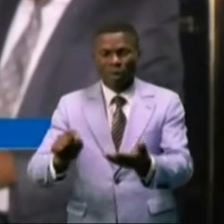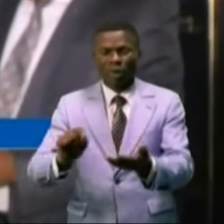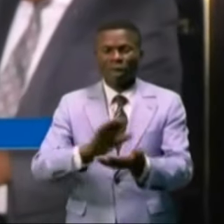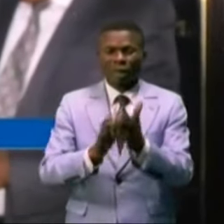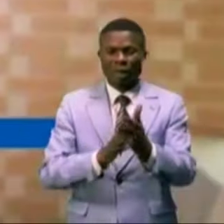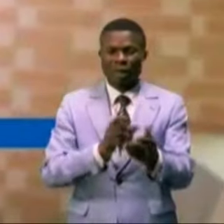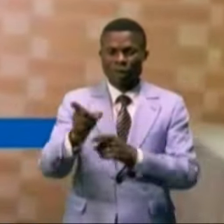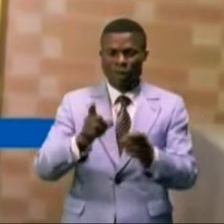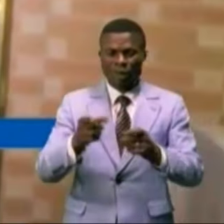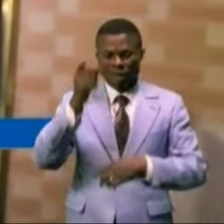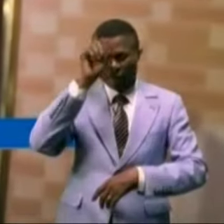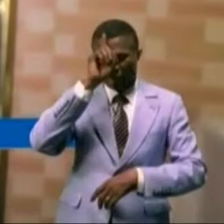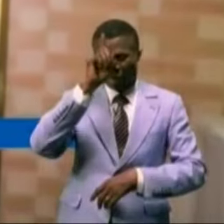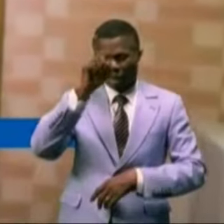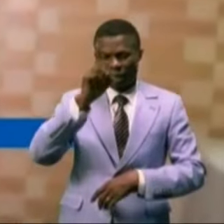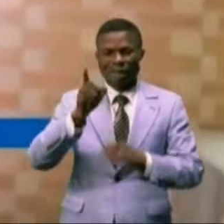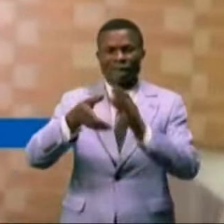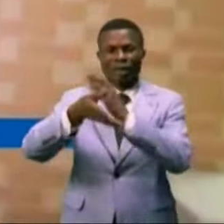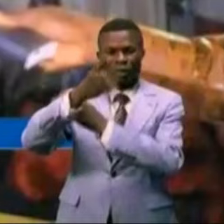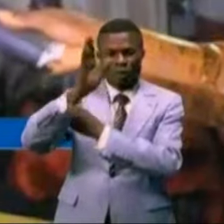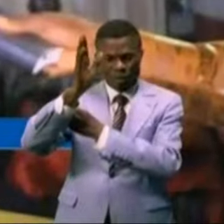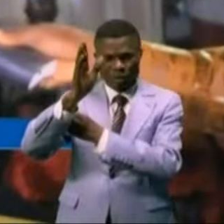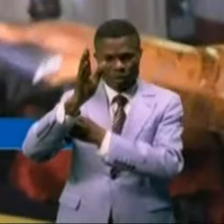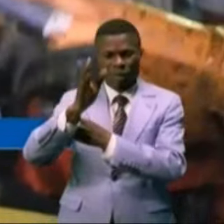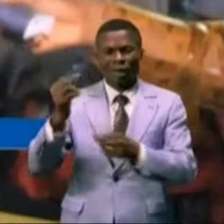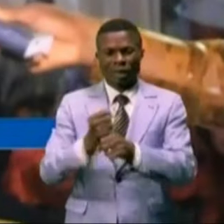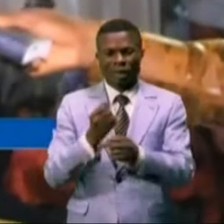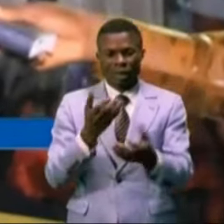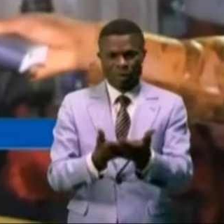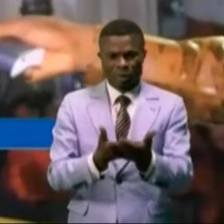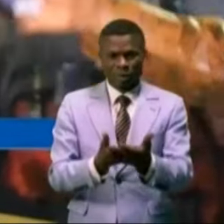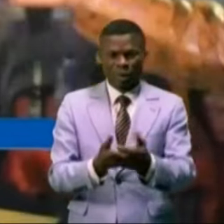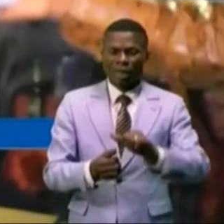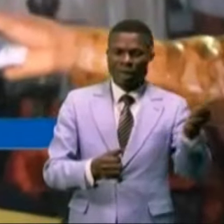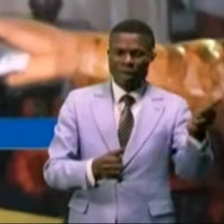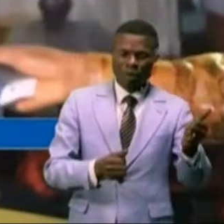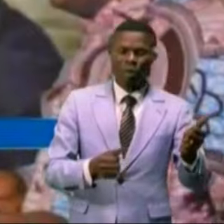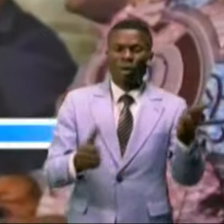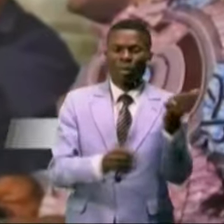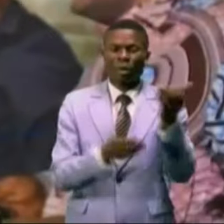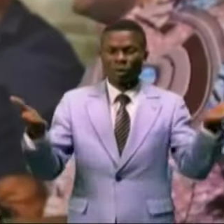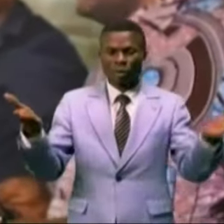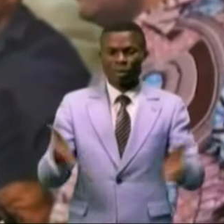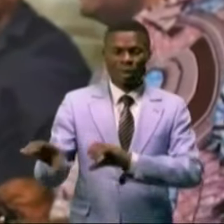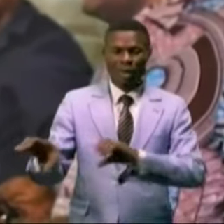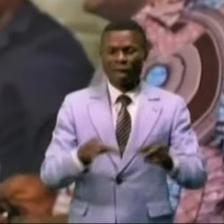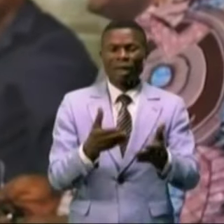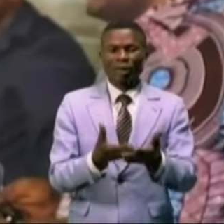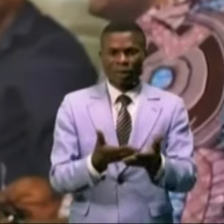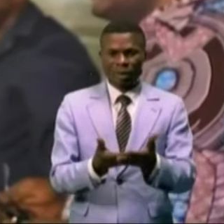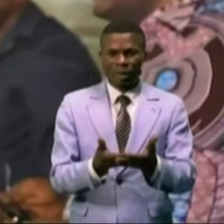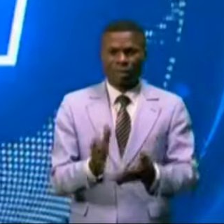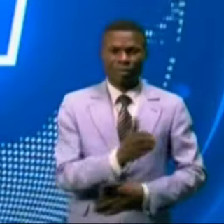par la sagesse divine dans son action et à d'autres mandataires présents à cette activité.